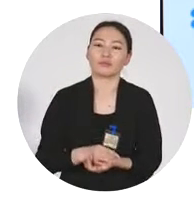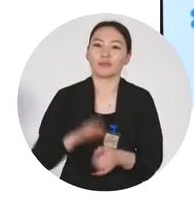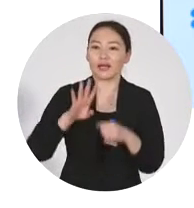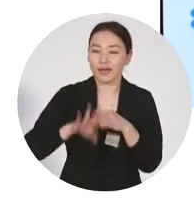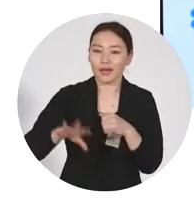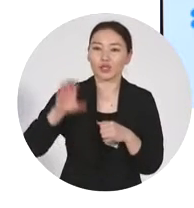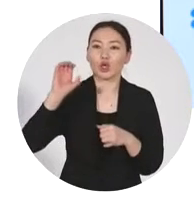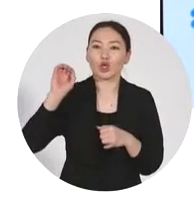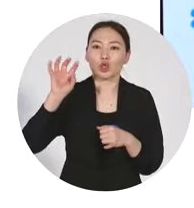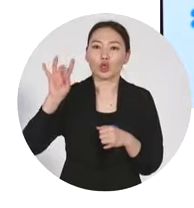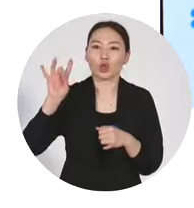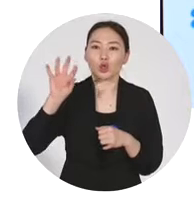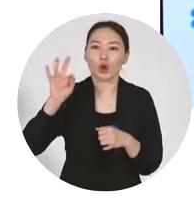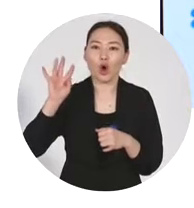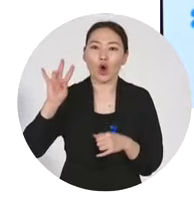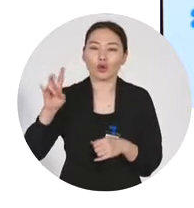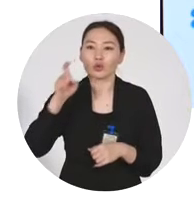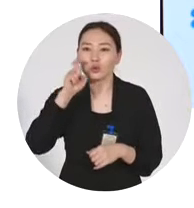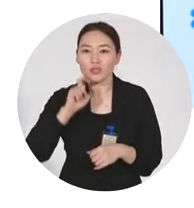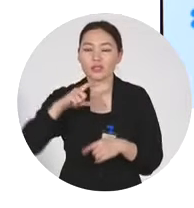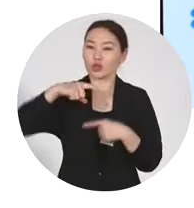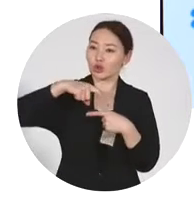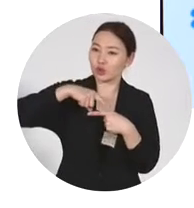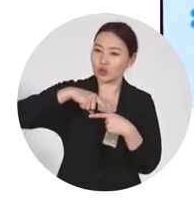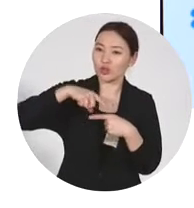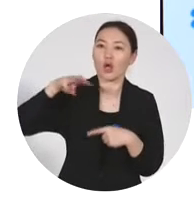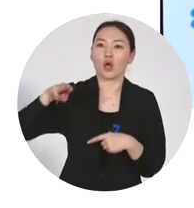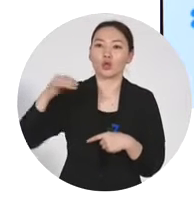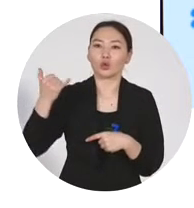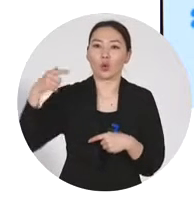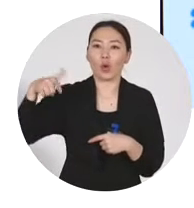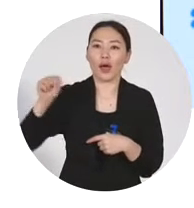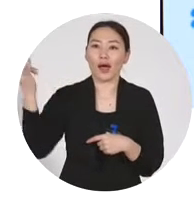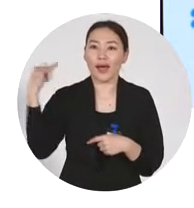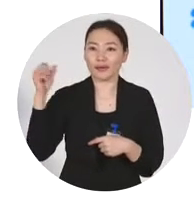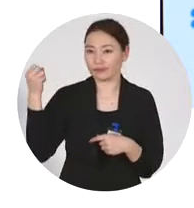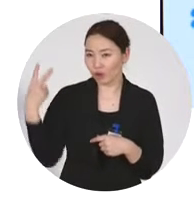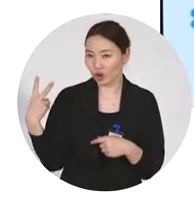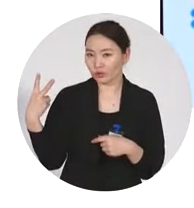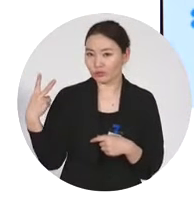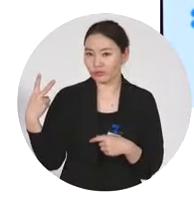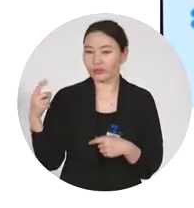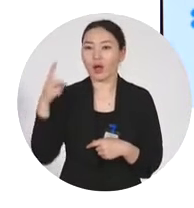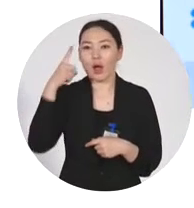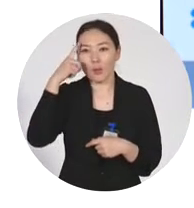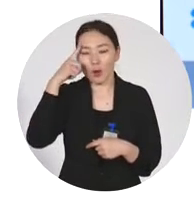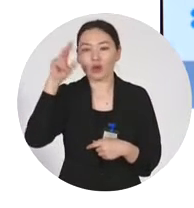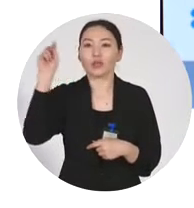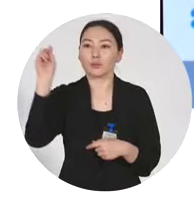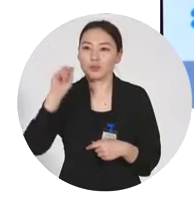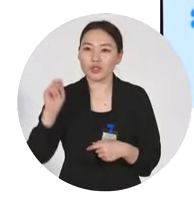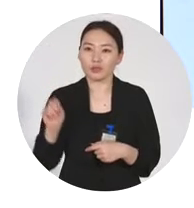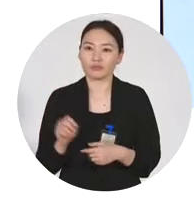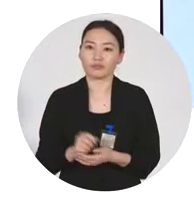тугаи, эм үгэнд түгэи гэж бичдэг ээ. За та бүхэн багшигаа тайлбарж байгаа